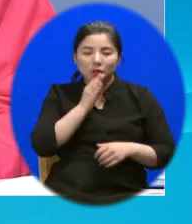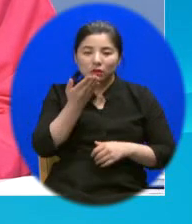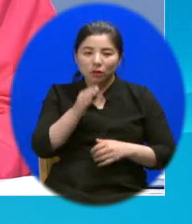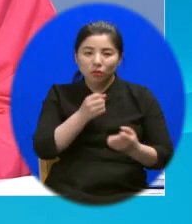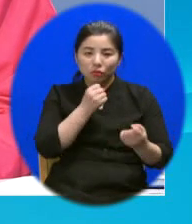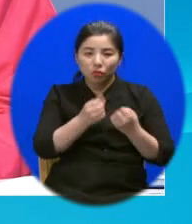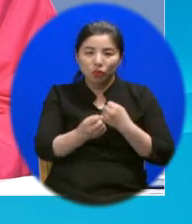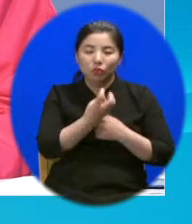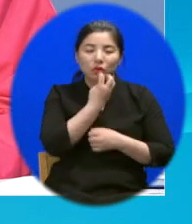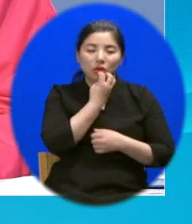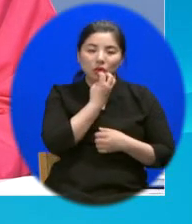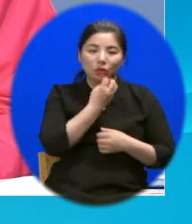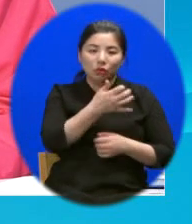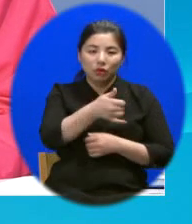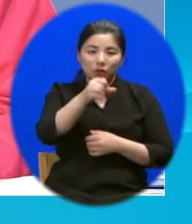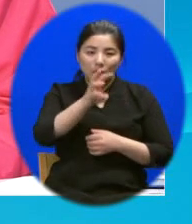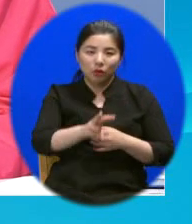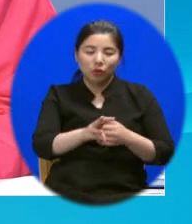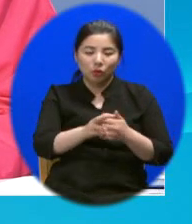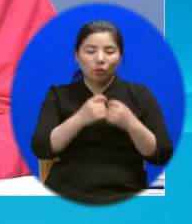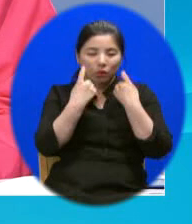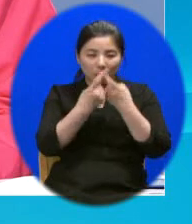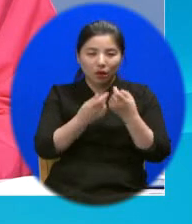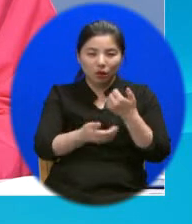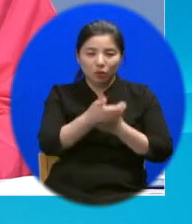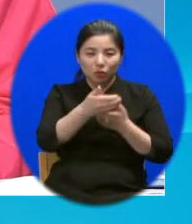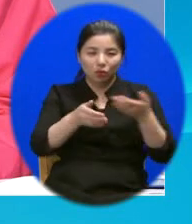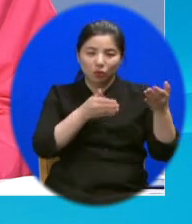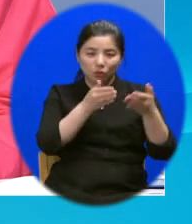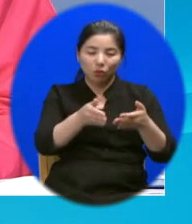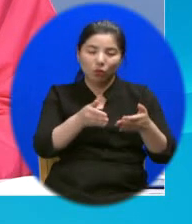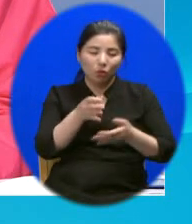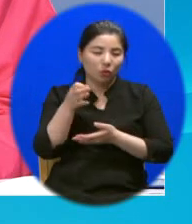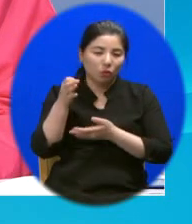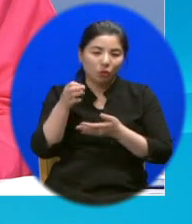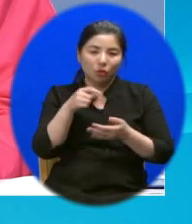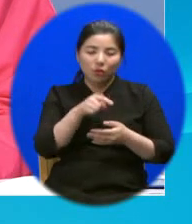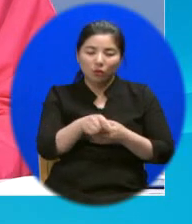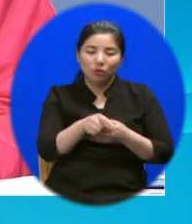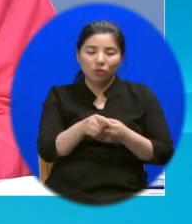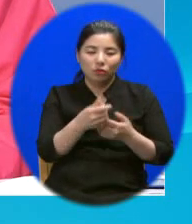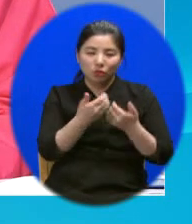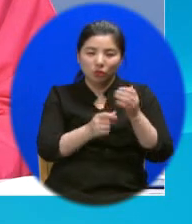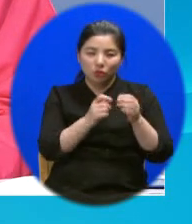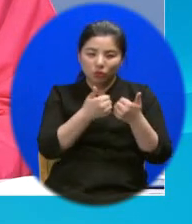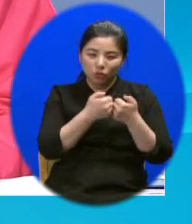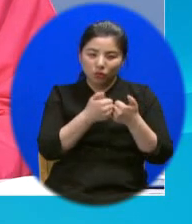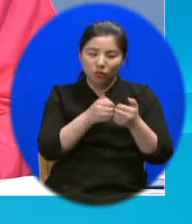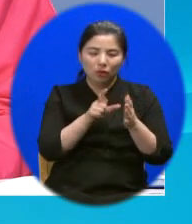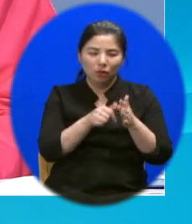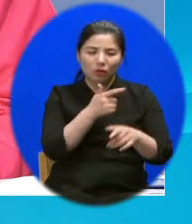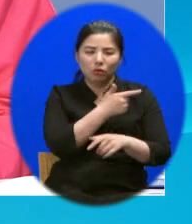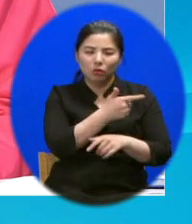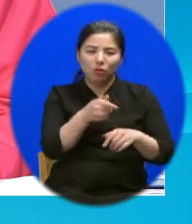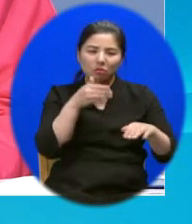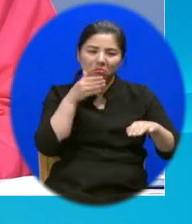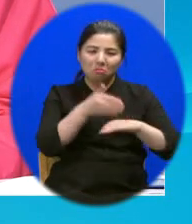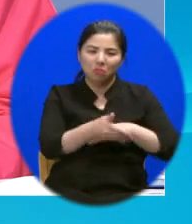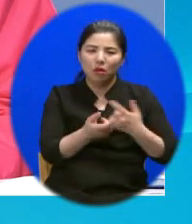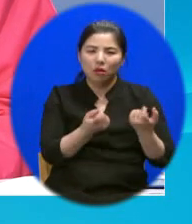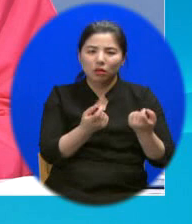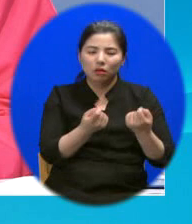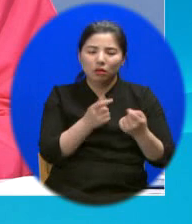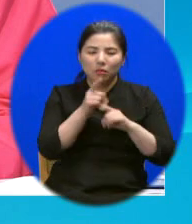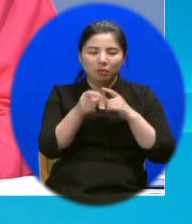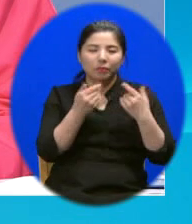서울 세종 간 민자고속도로 논이 과정에서 너무너무 늦춰진 것이 아닌가 아